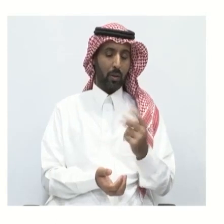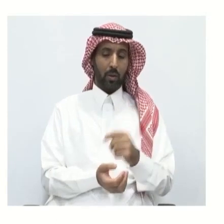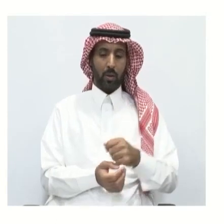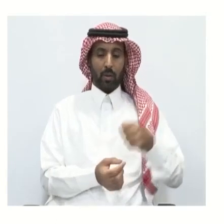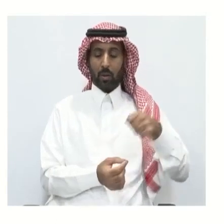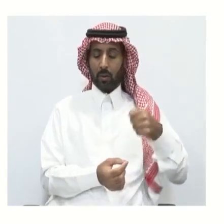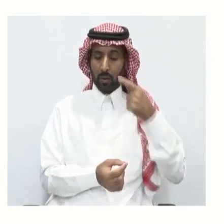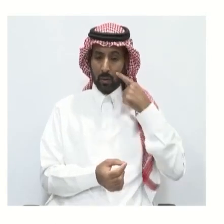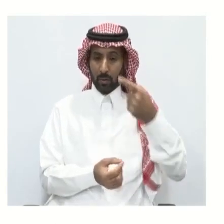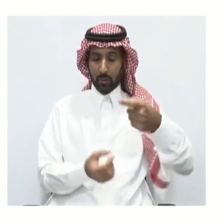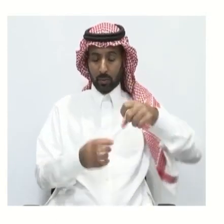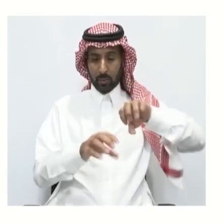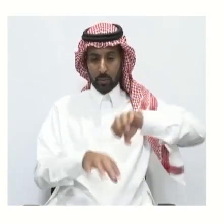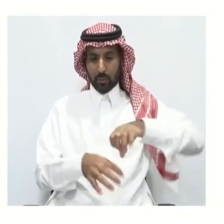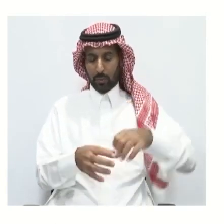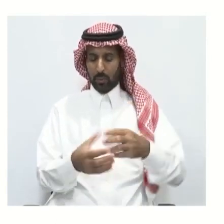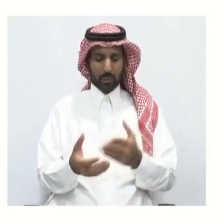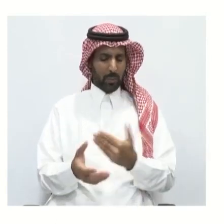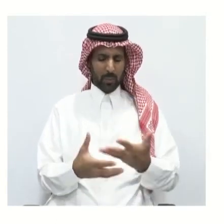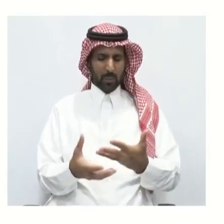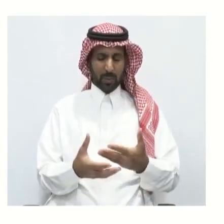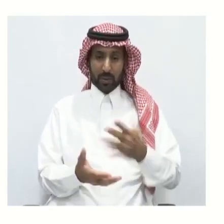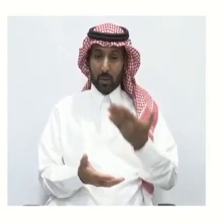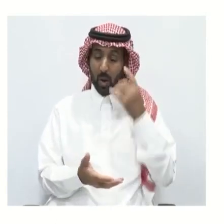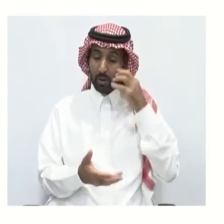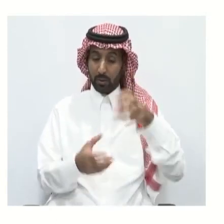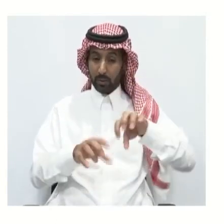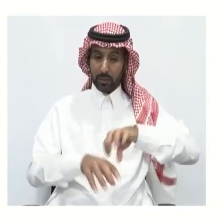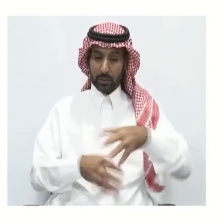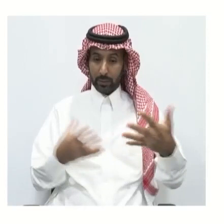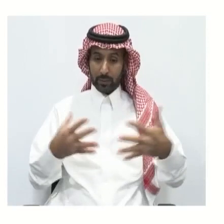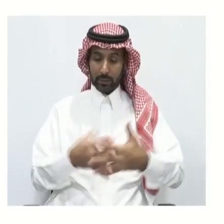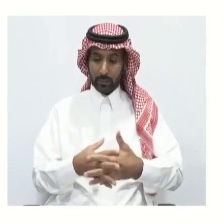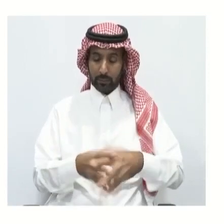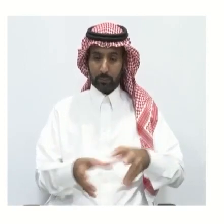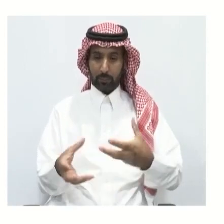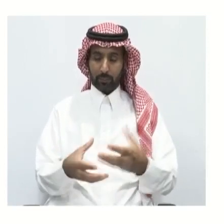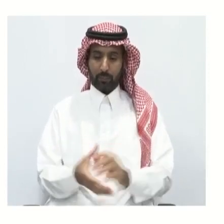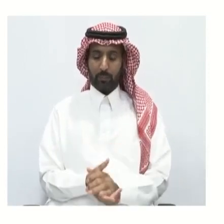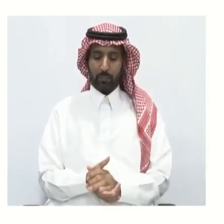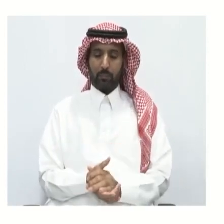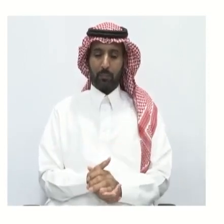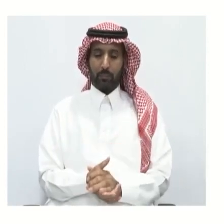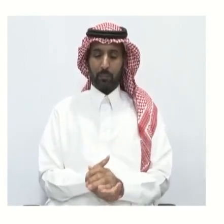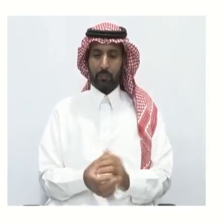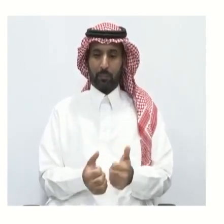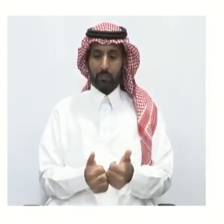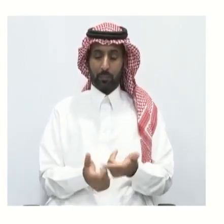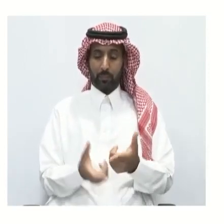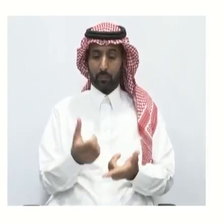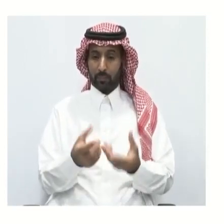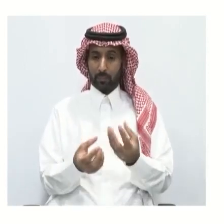تنتج مواد اخرى غير متوقعه بسبب تفاعلات التنافس التي